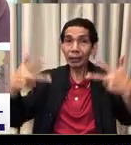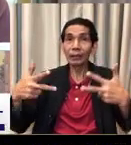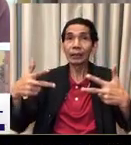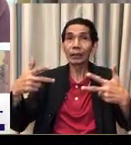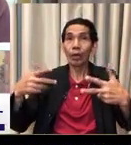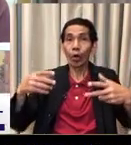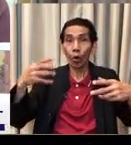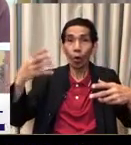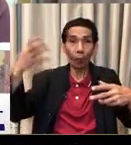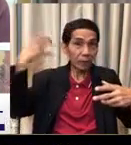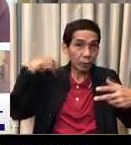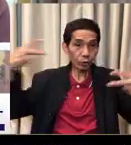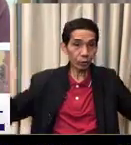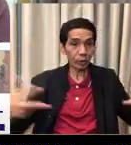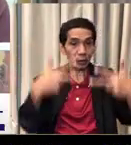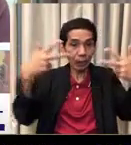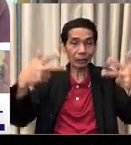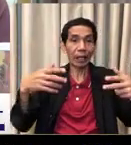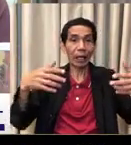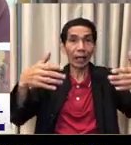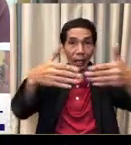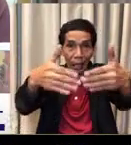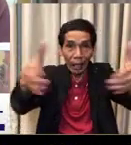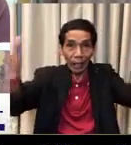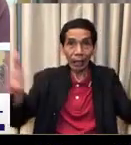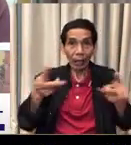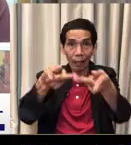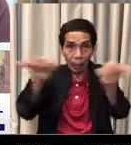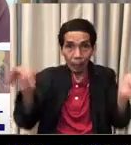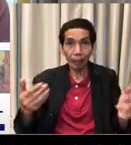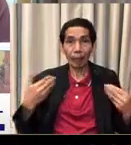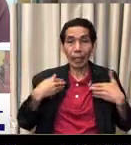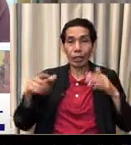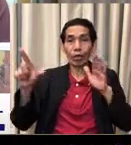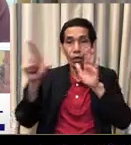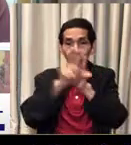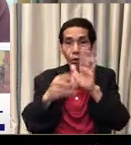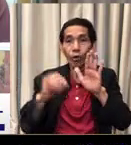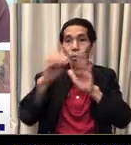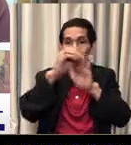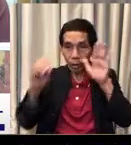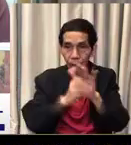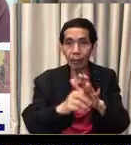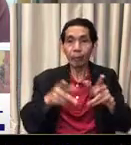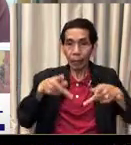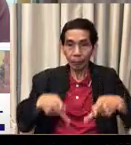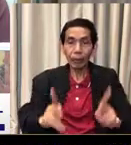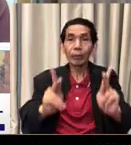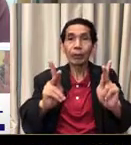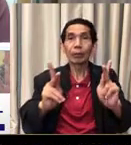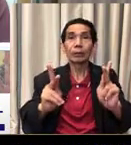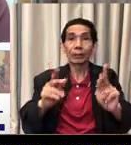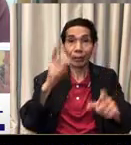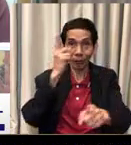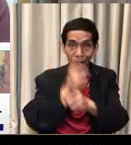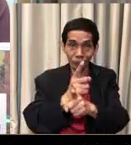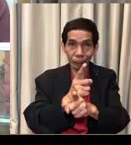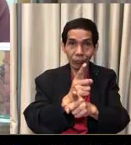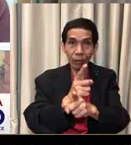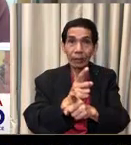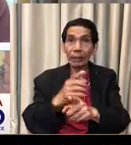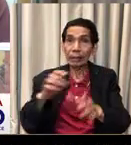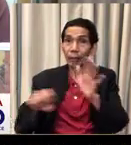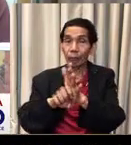na opisyal, nasa arena, may ordinansa, may permiso. Di ho ba?